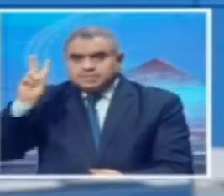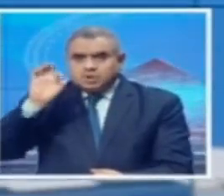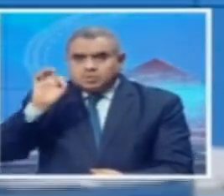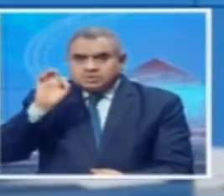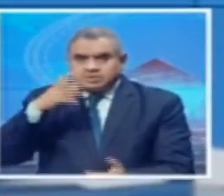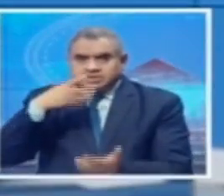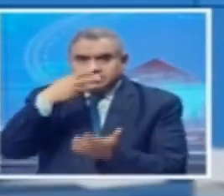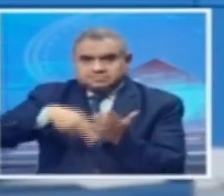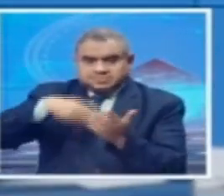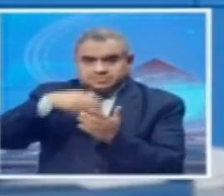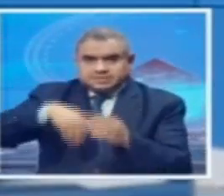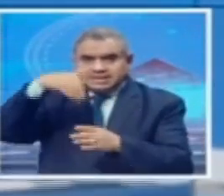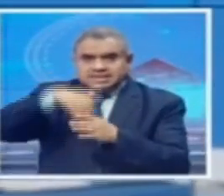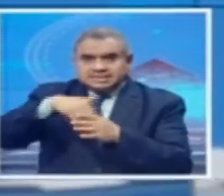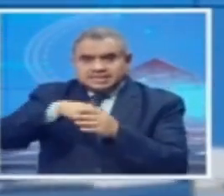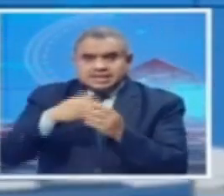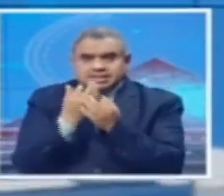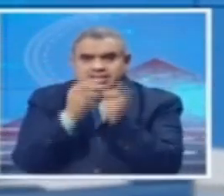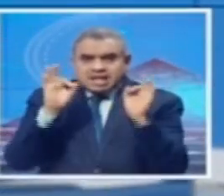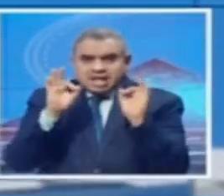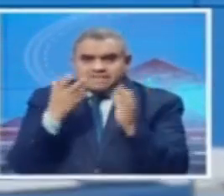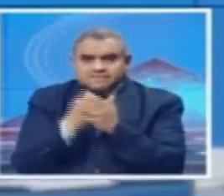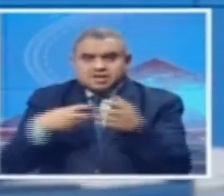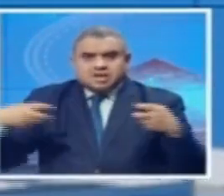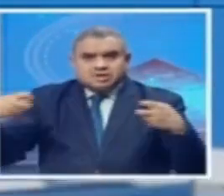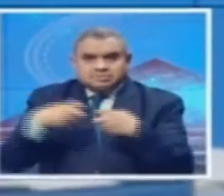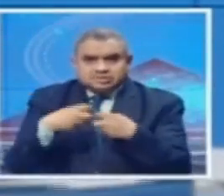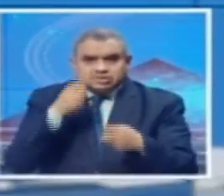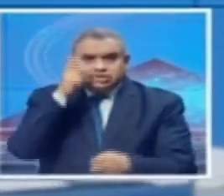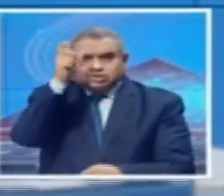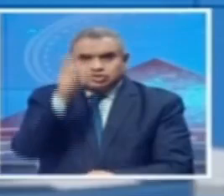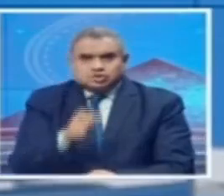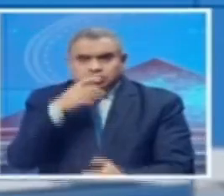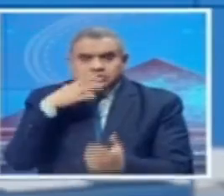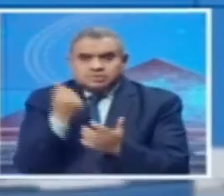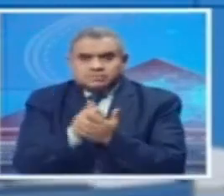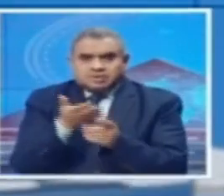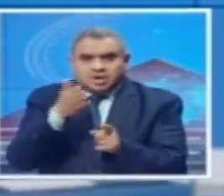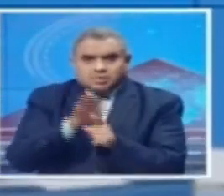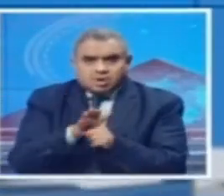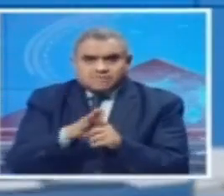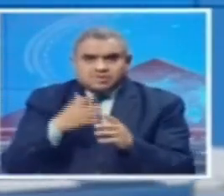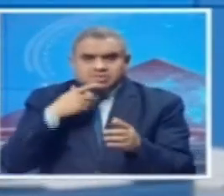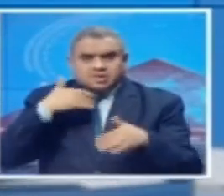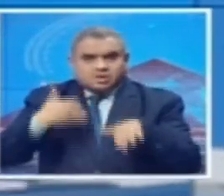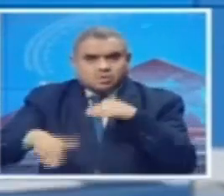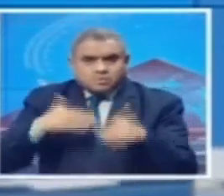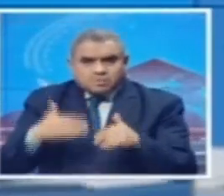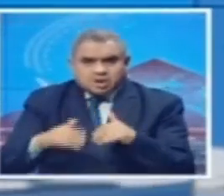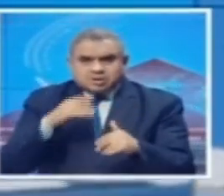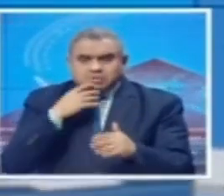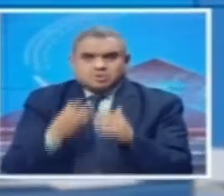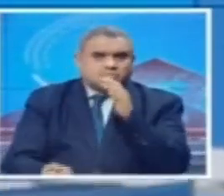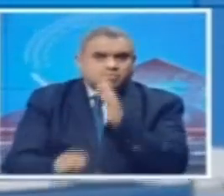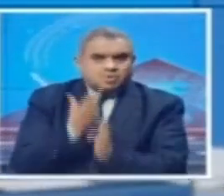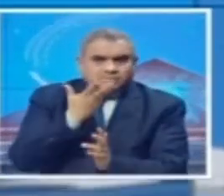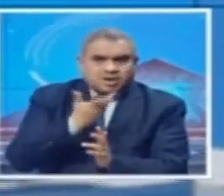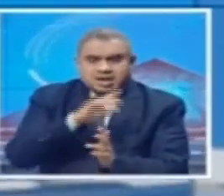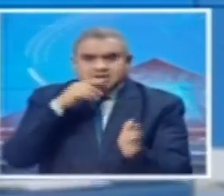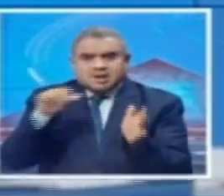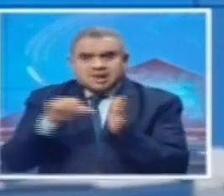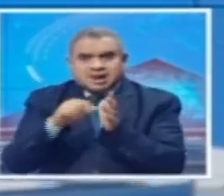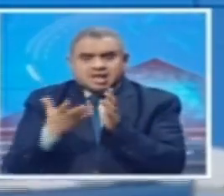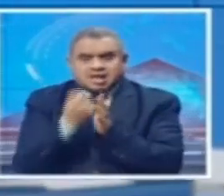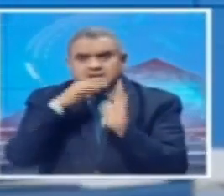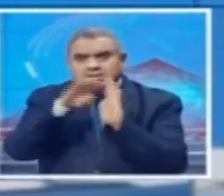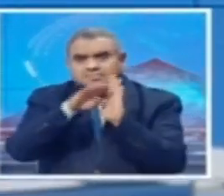9697 وثيقة للتأمين التكافلي ضد الحوادث الشخصية تغطي الوفاة والعجز الكلي المستديم والجزئي للعمالة